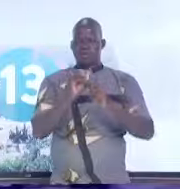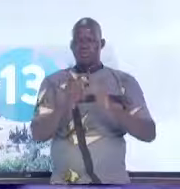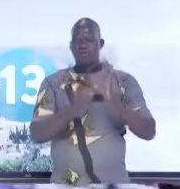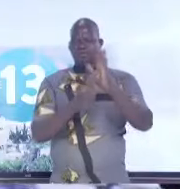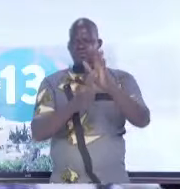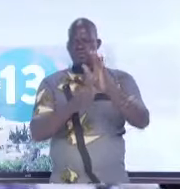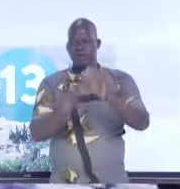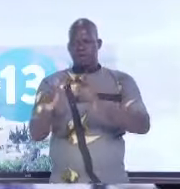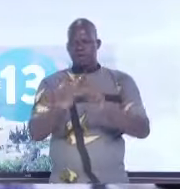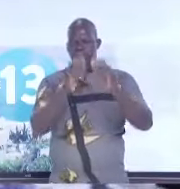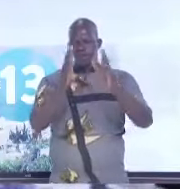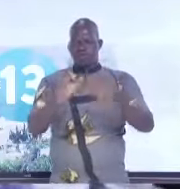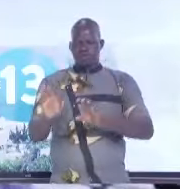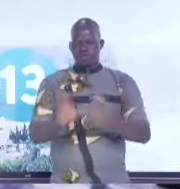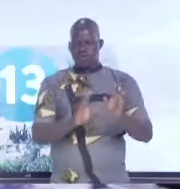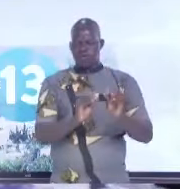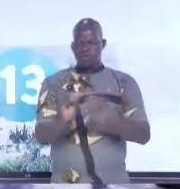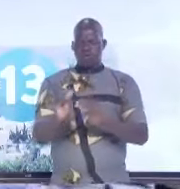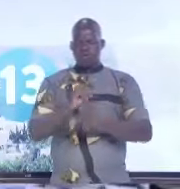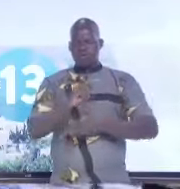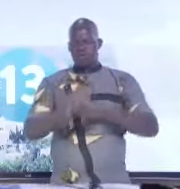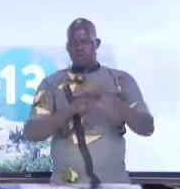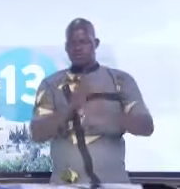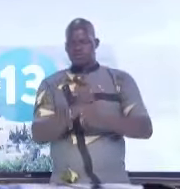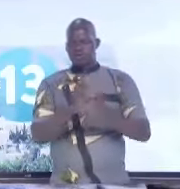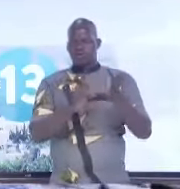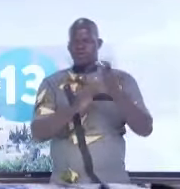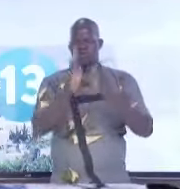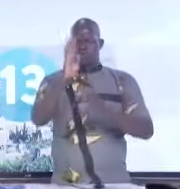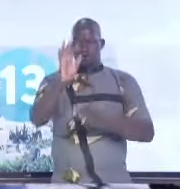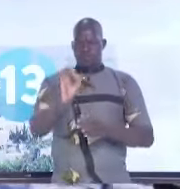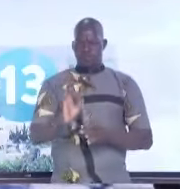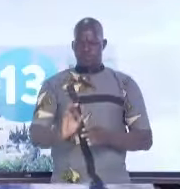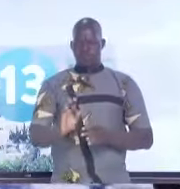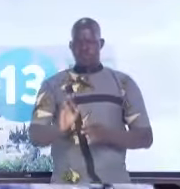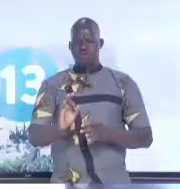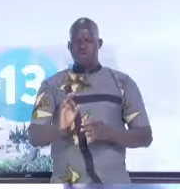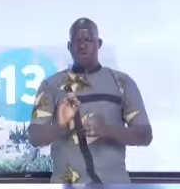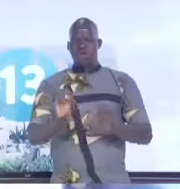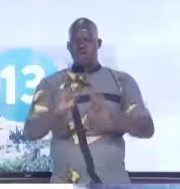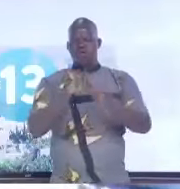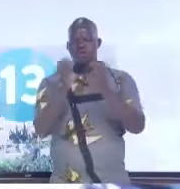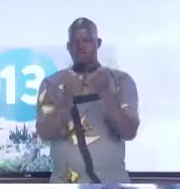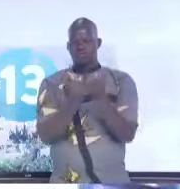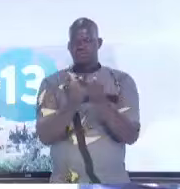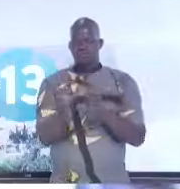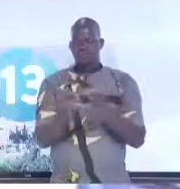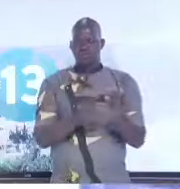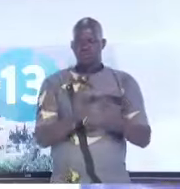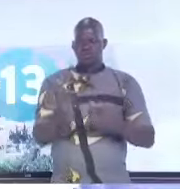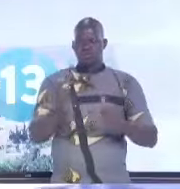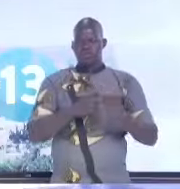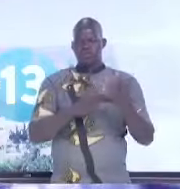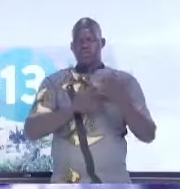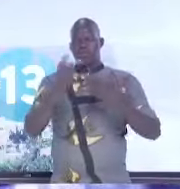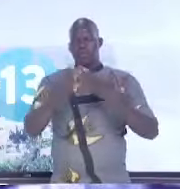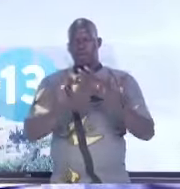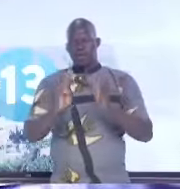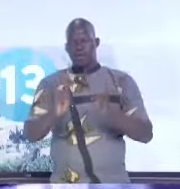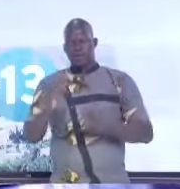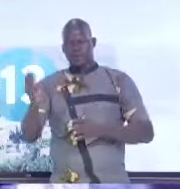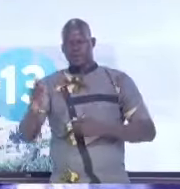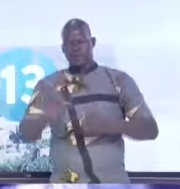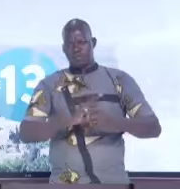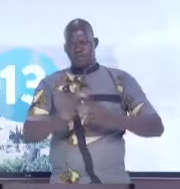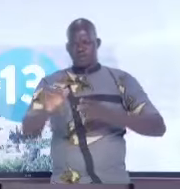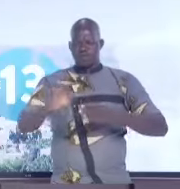acteurs: faire de l'Ordre national des médecins du Burkina Faso une structure de régulation de premier plan en matière de pratique et